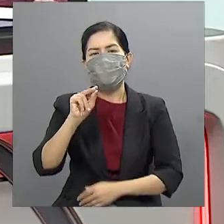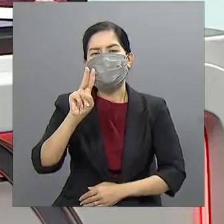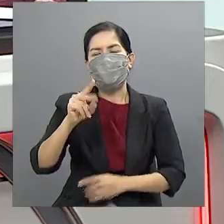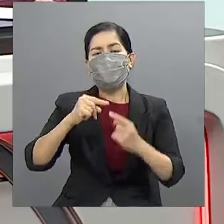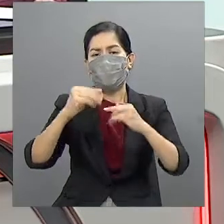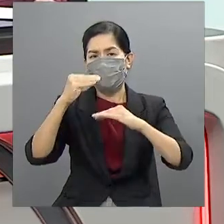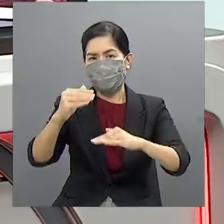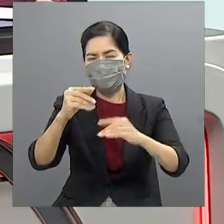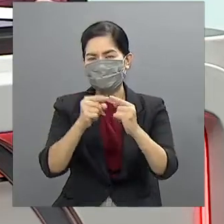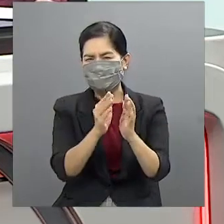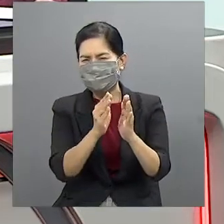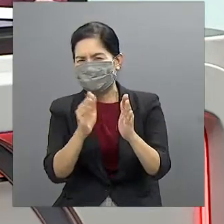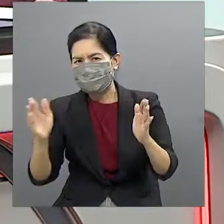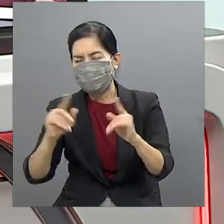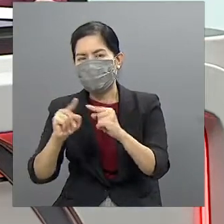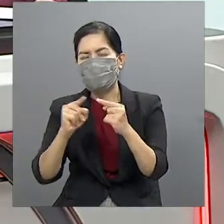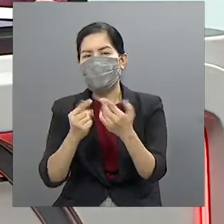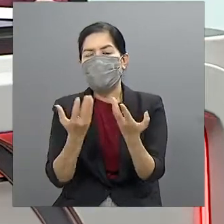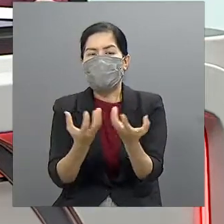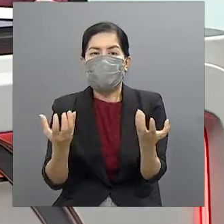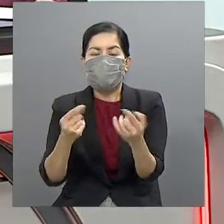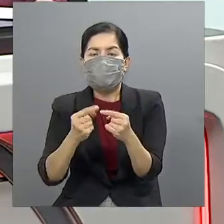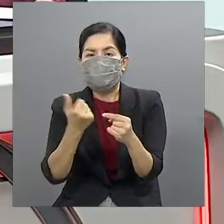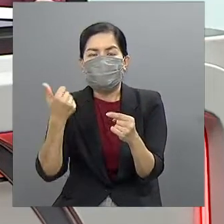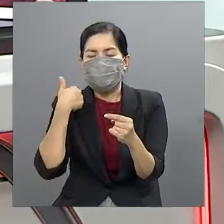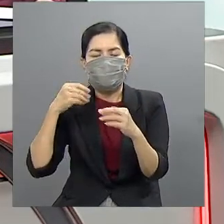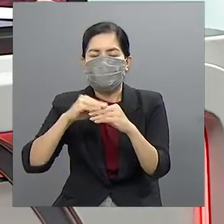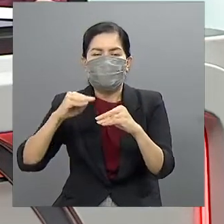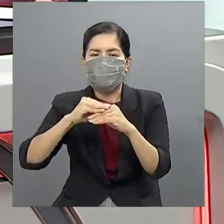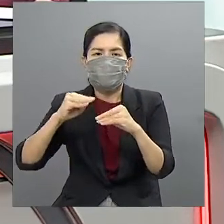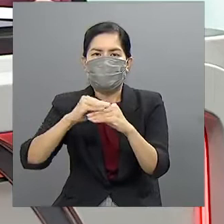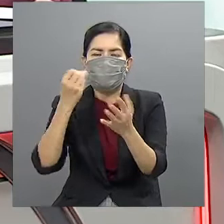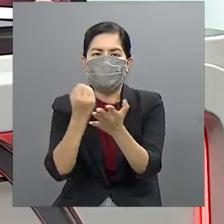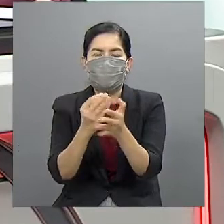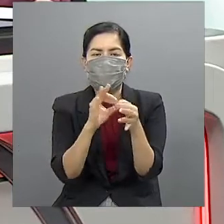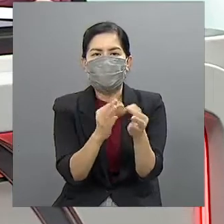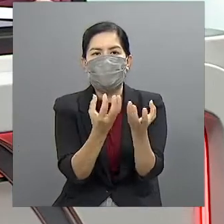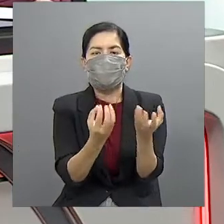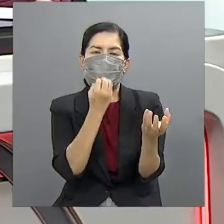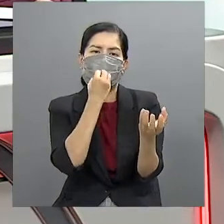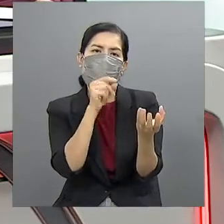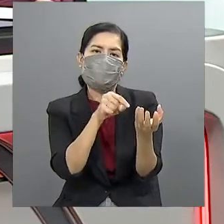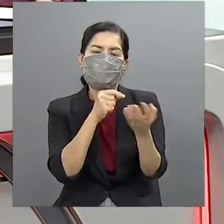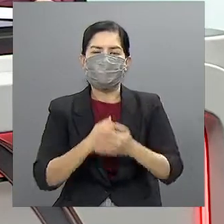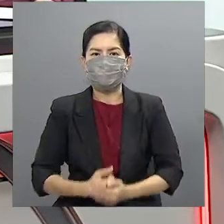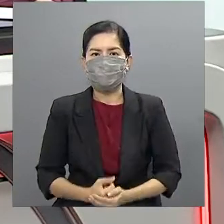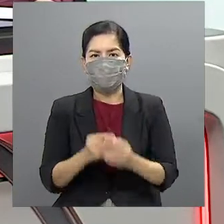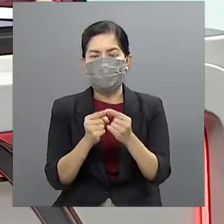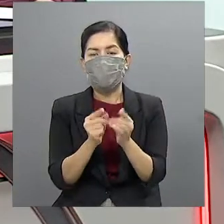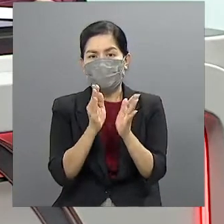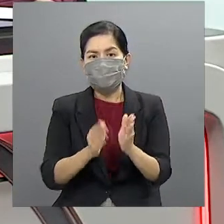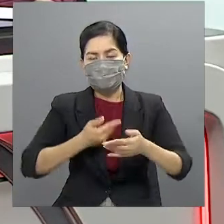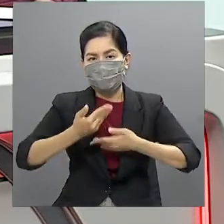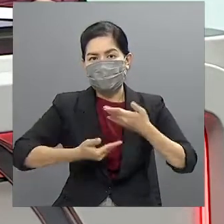องชีพอื่นๆเนี่ยมันวิ่งสูงขึ้นอยู่ตลอดเวลาโดยเฉพาะเรื่องของอาหารการกินอย่างแม่ค้าขายไก่ทอดที่จังหวัด